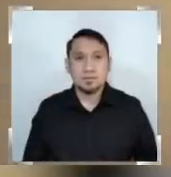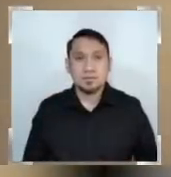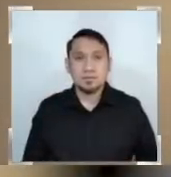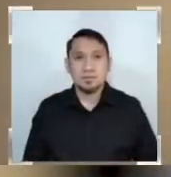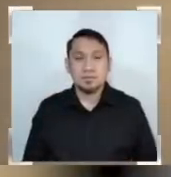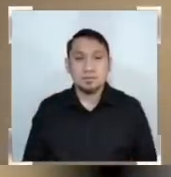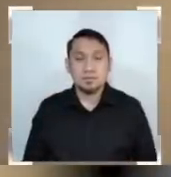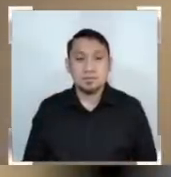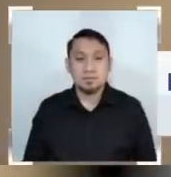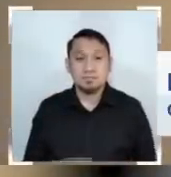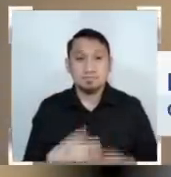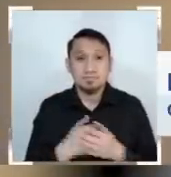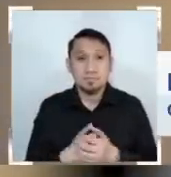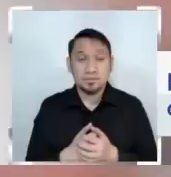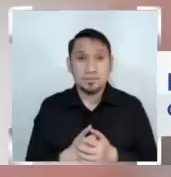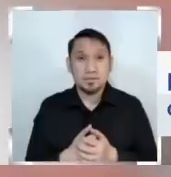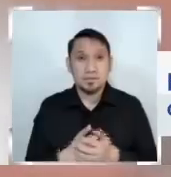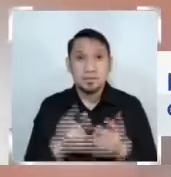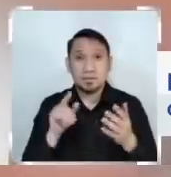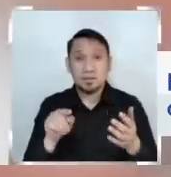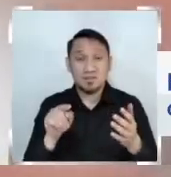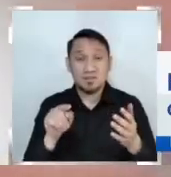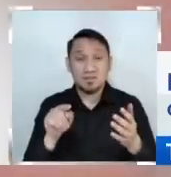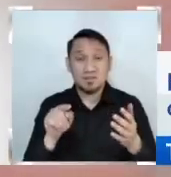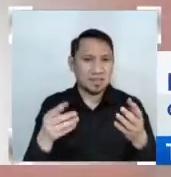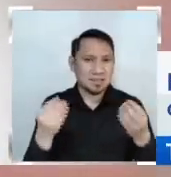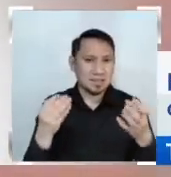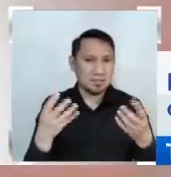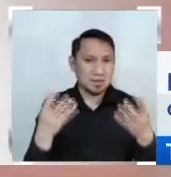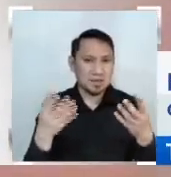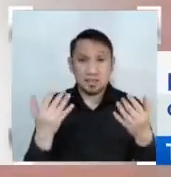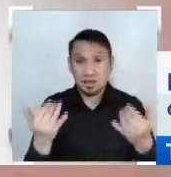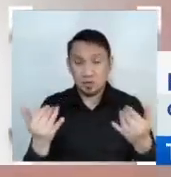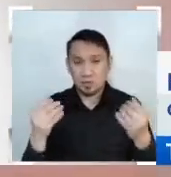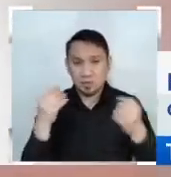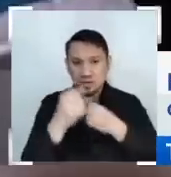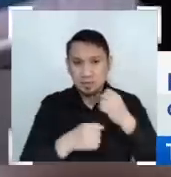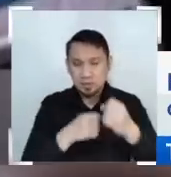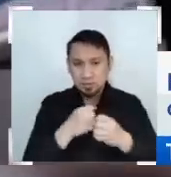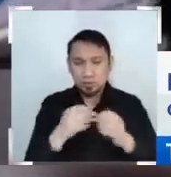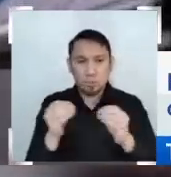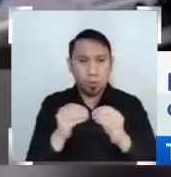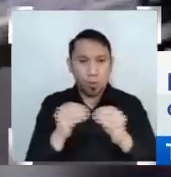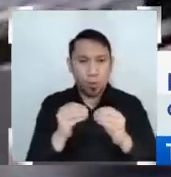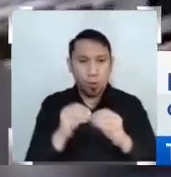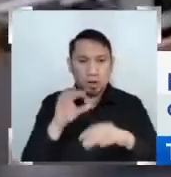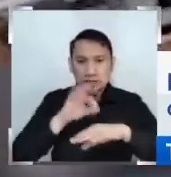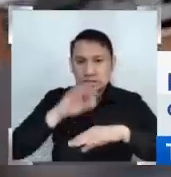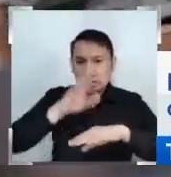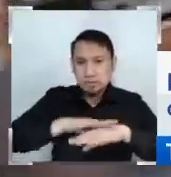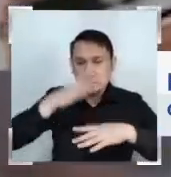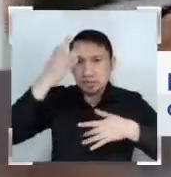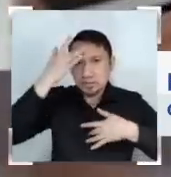Bukod sa biglang talo ng bilang ng mga kaso, mas maaga raw ngayong taon ang pagtaas ng dengue cases sa Cagayan Valley Medical